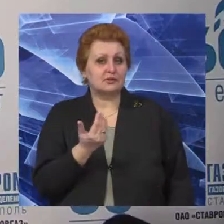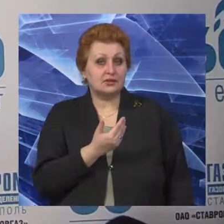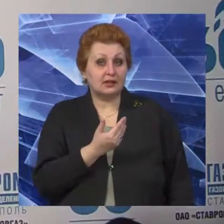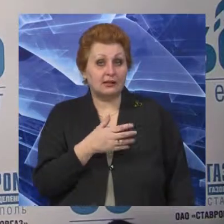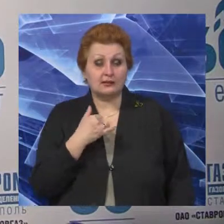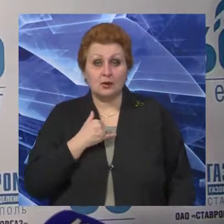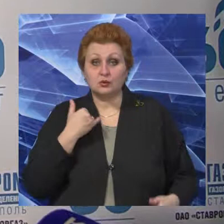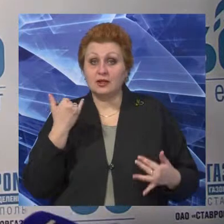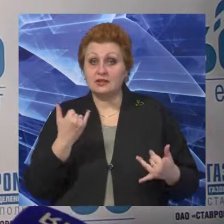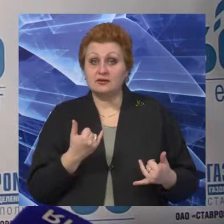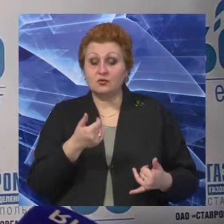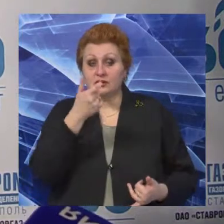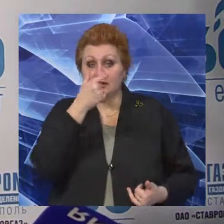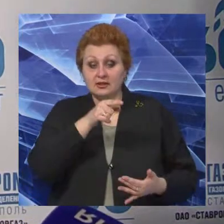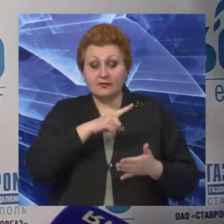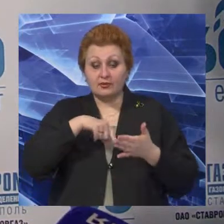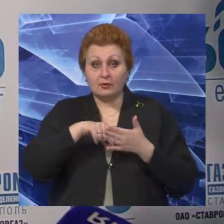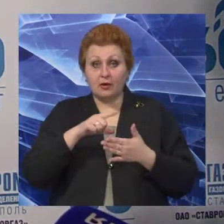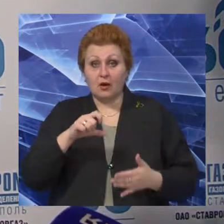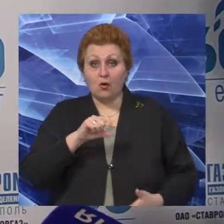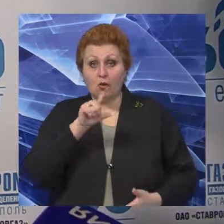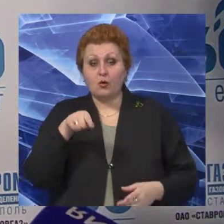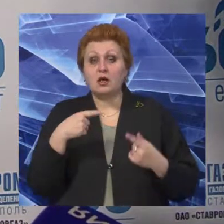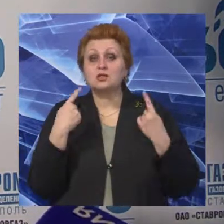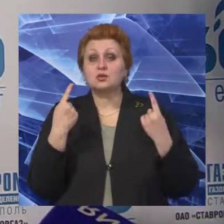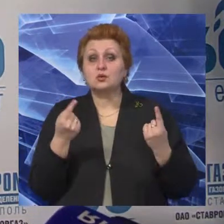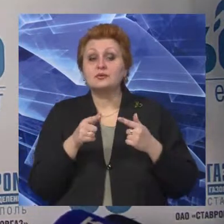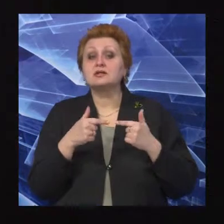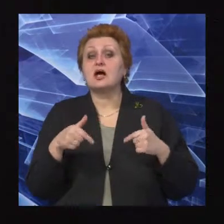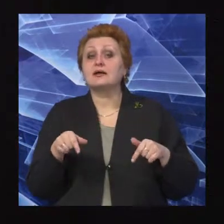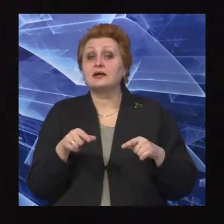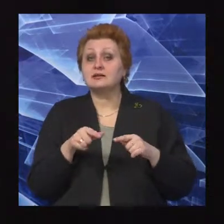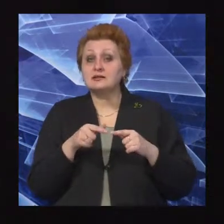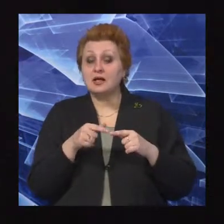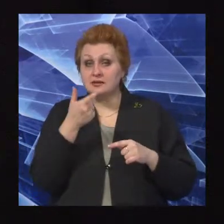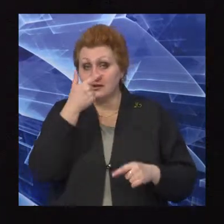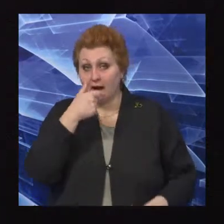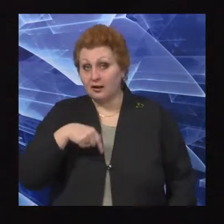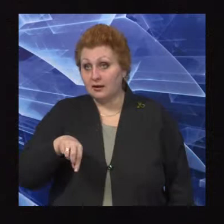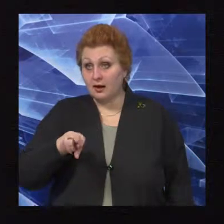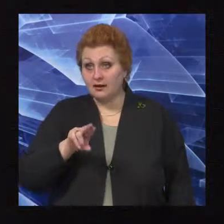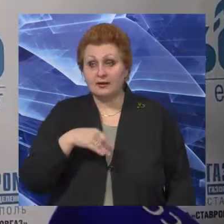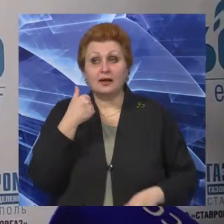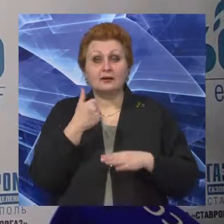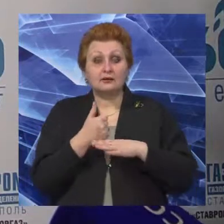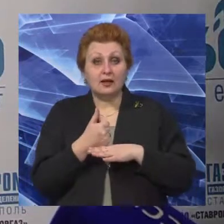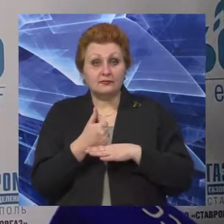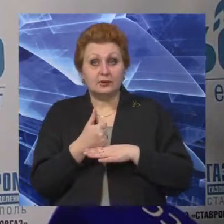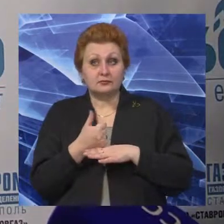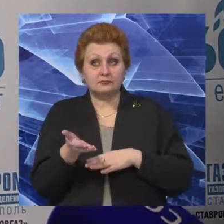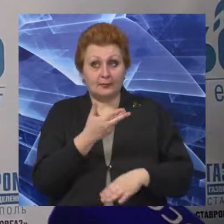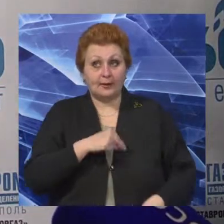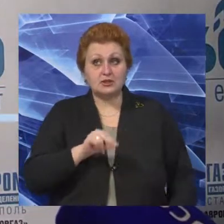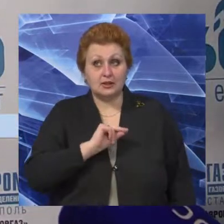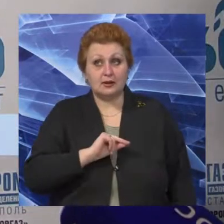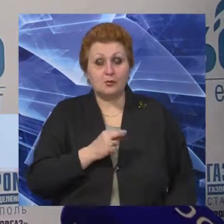амбициями. На сегодня Ставрополь-Горгаз – это крупнейшая газораспределительная организация Ставропольского края. И самая главная задача